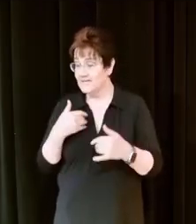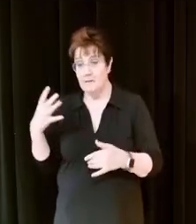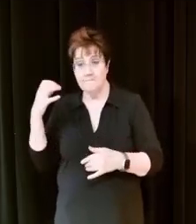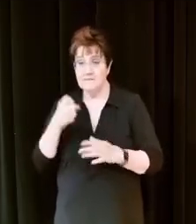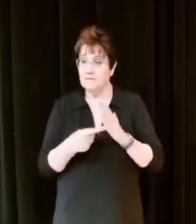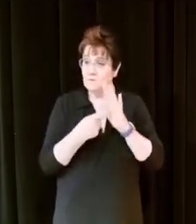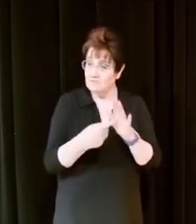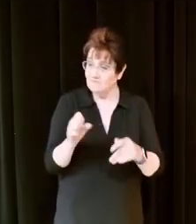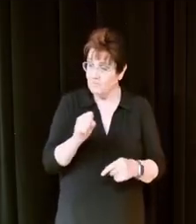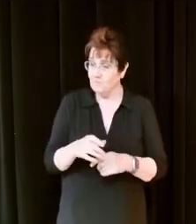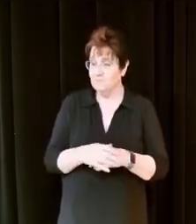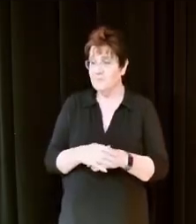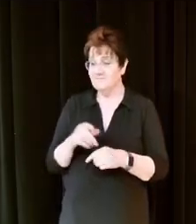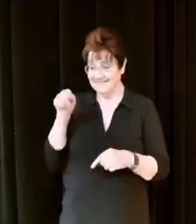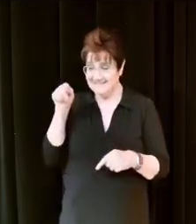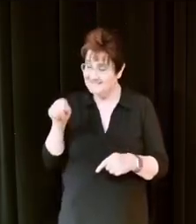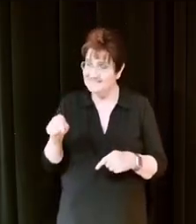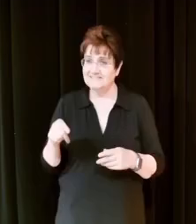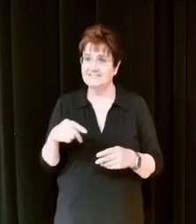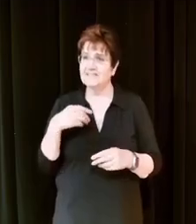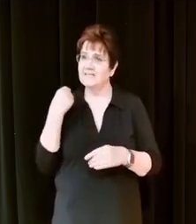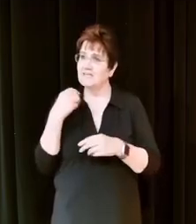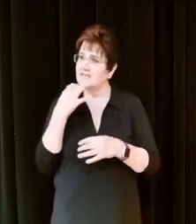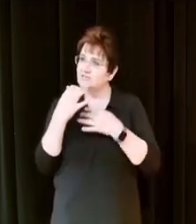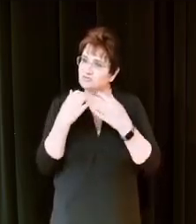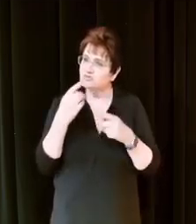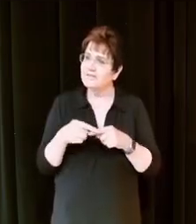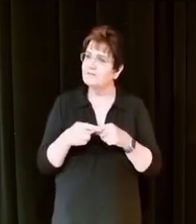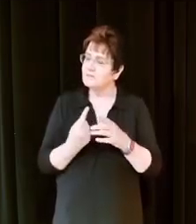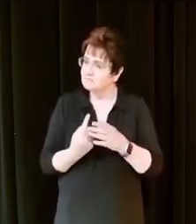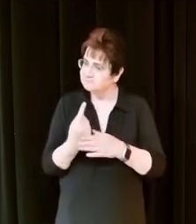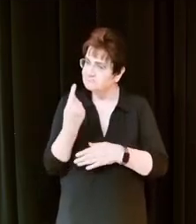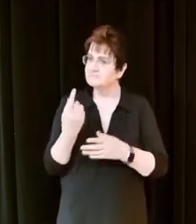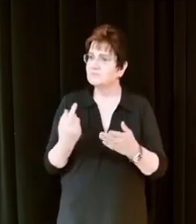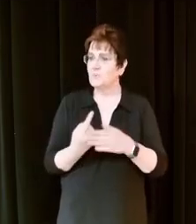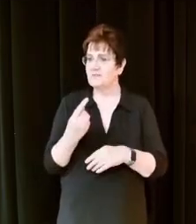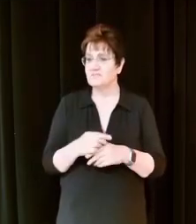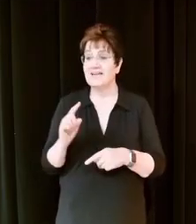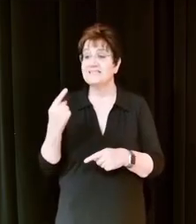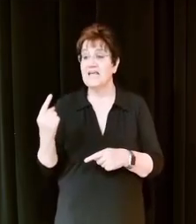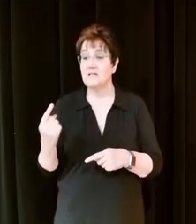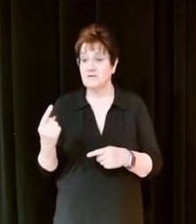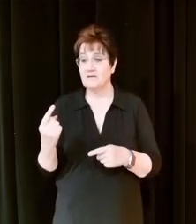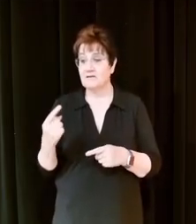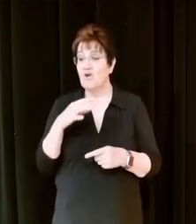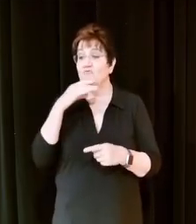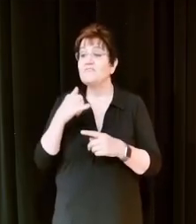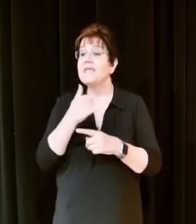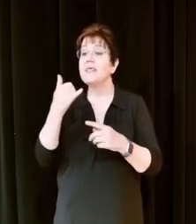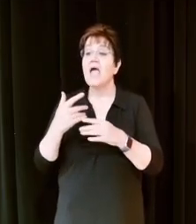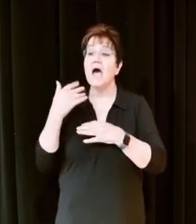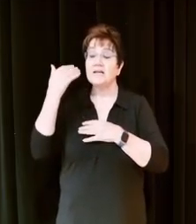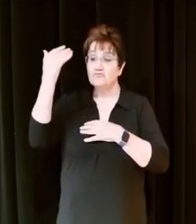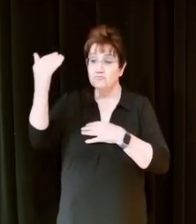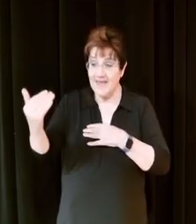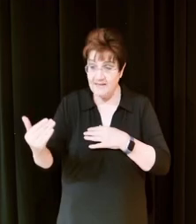eine sehr ungewöhnliche Geschichte ist, weil sie hat sich bei mir Jahre später gemeldet. Sie